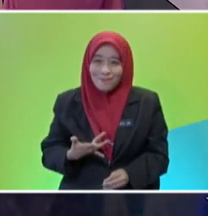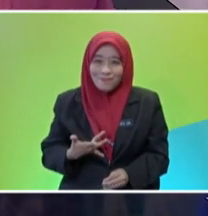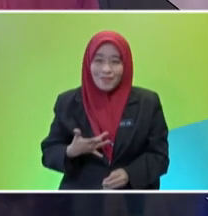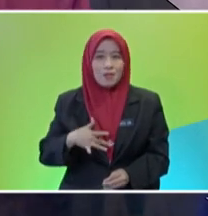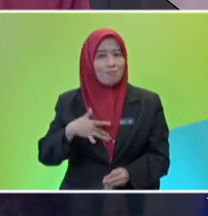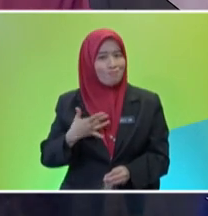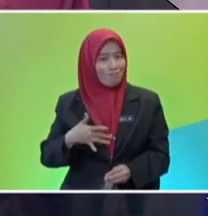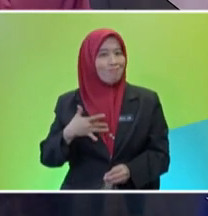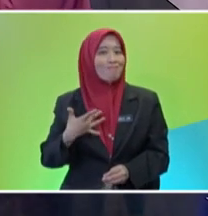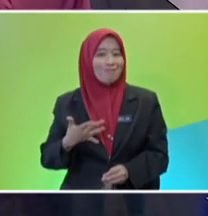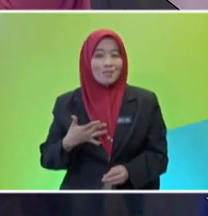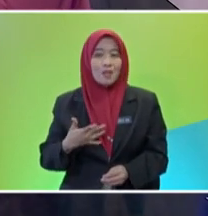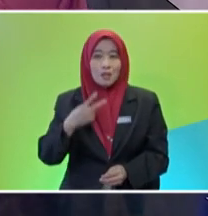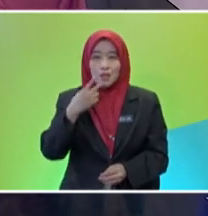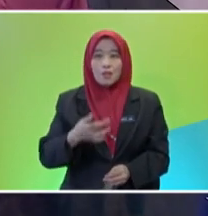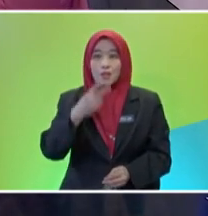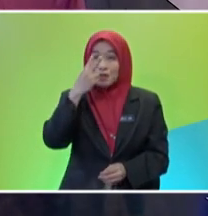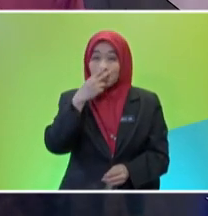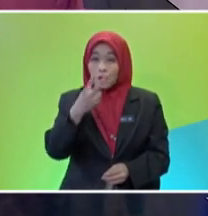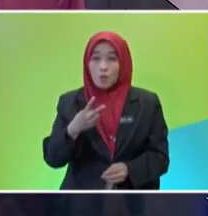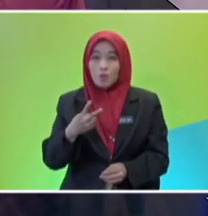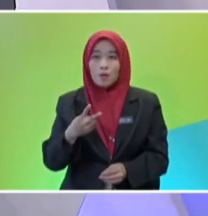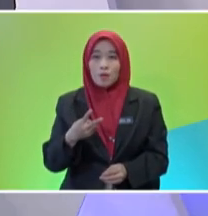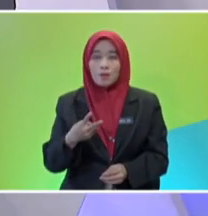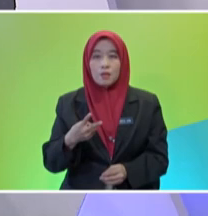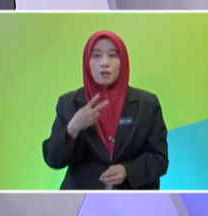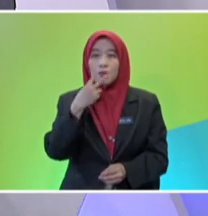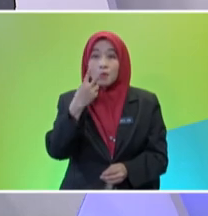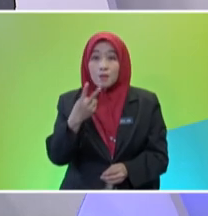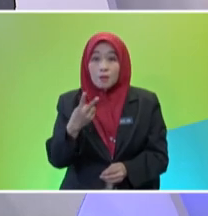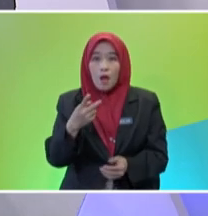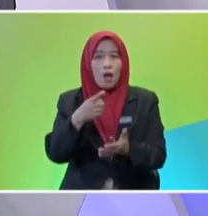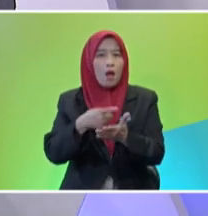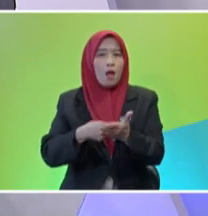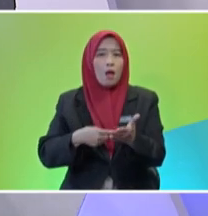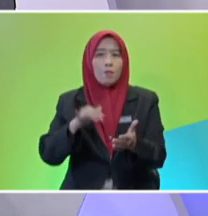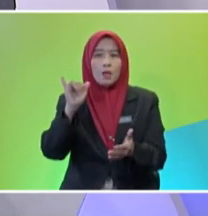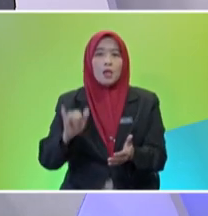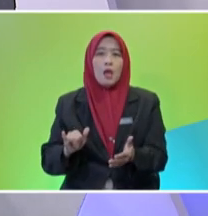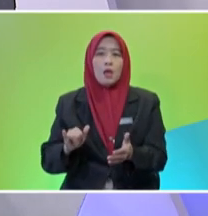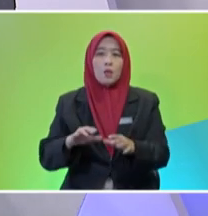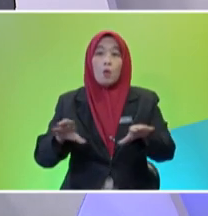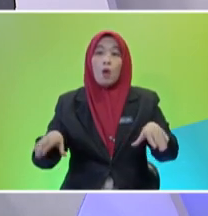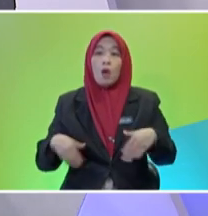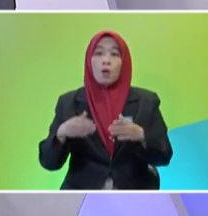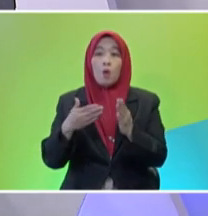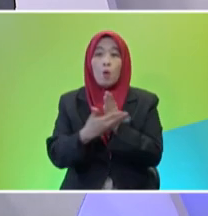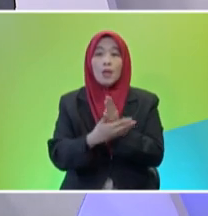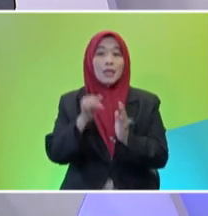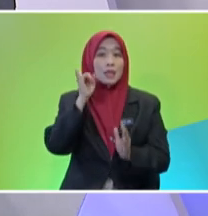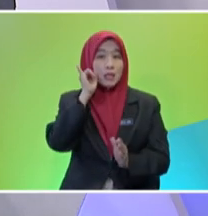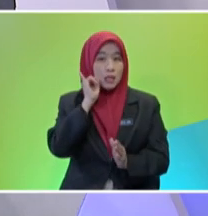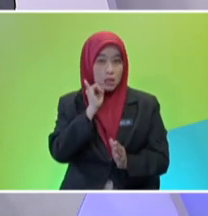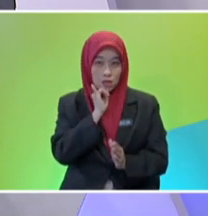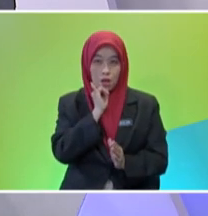rasa-rasa. Irfan tengok. Okey. Irfan tengok apakah yang dilakukan oleh budak yang bernama Isha.